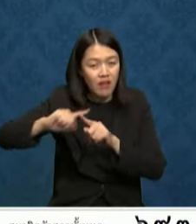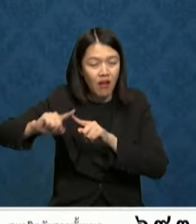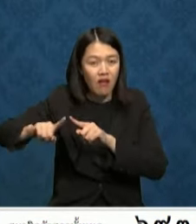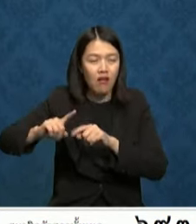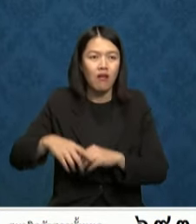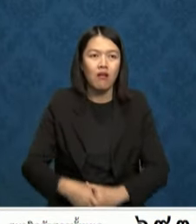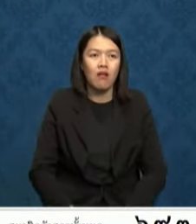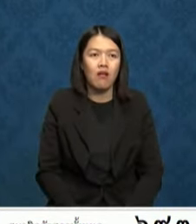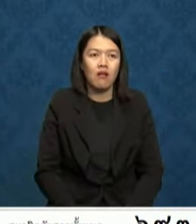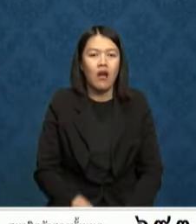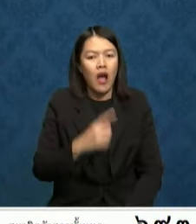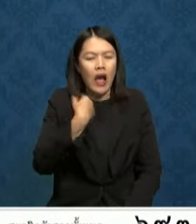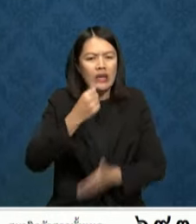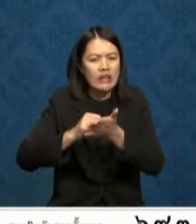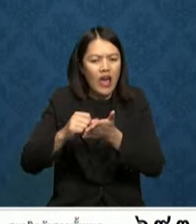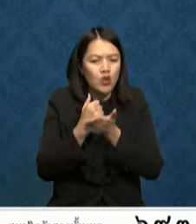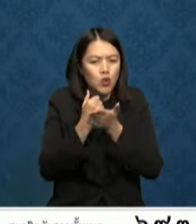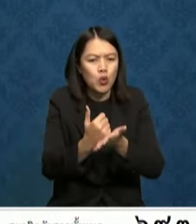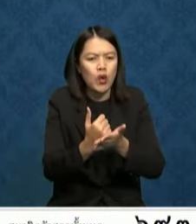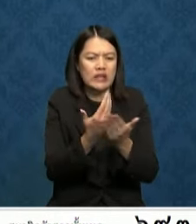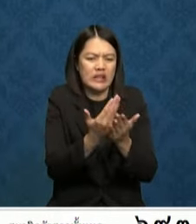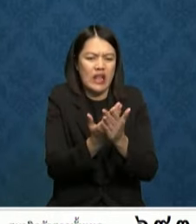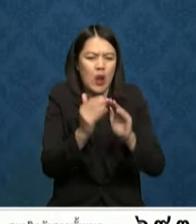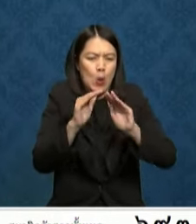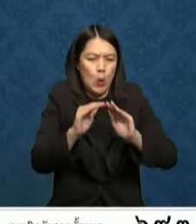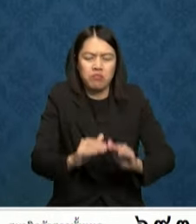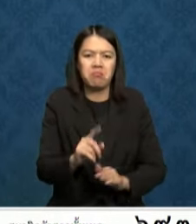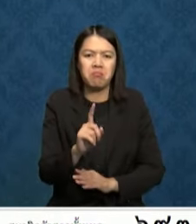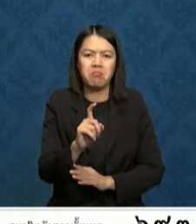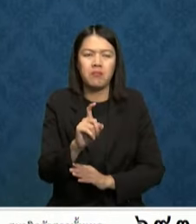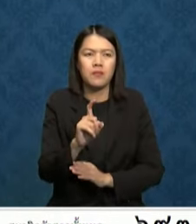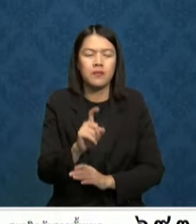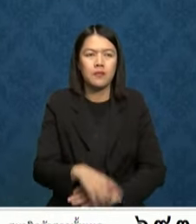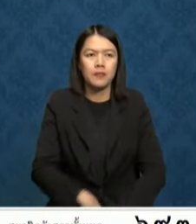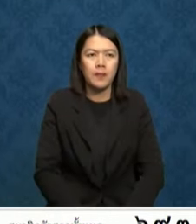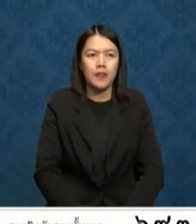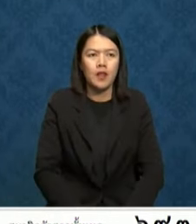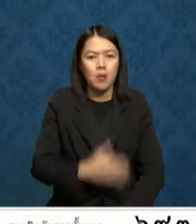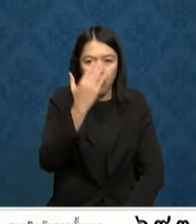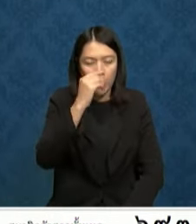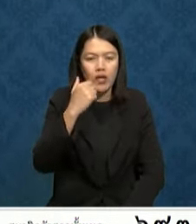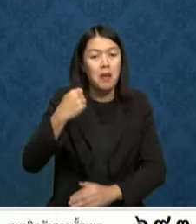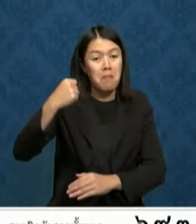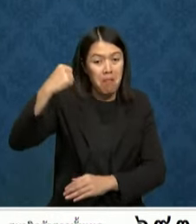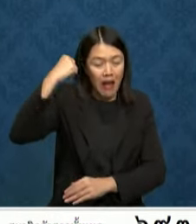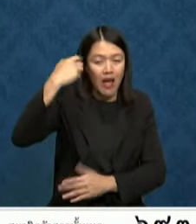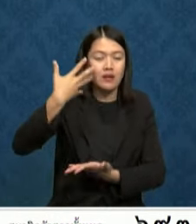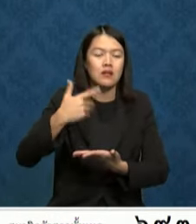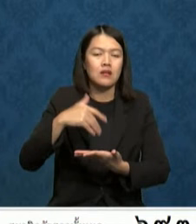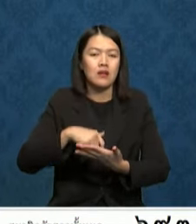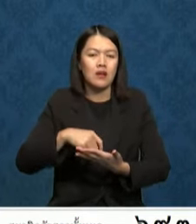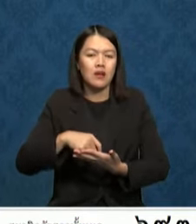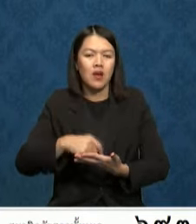ครับไม่มีใครแก้ไขค่าราคาพลังงานลดลงได้เพราะราคาพลังงานเนี่ยของบ้านเรา